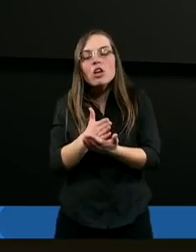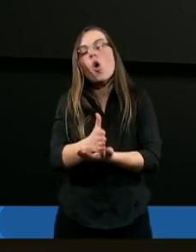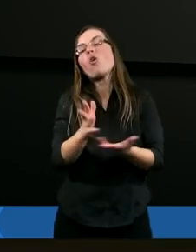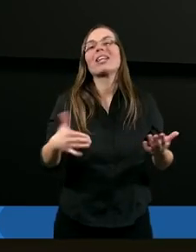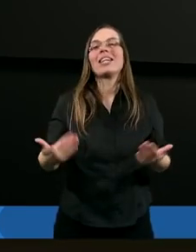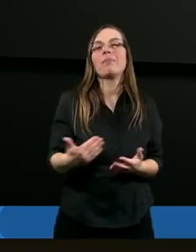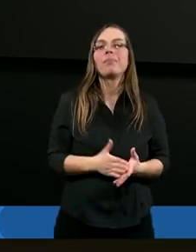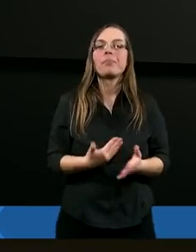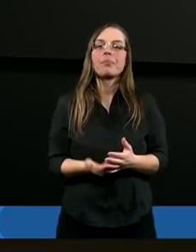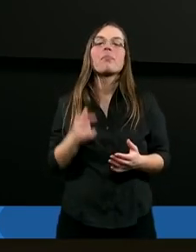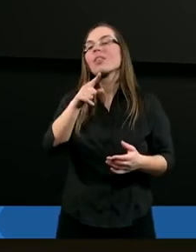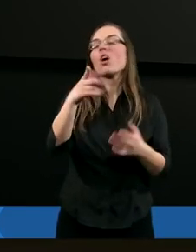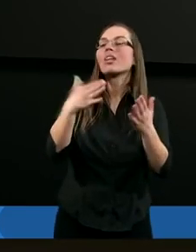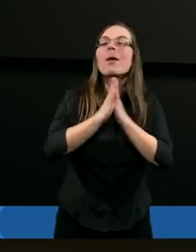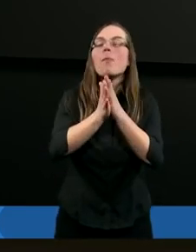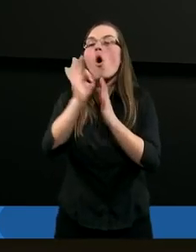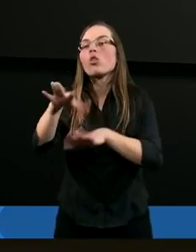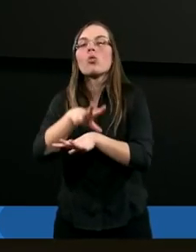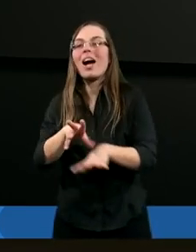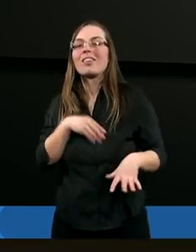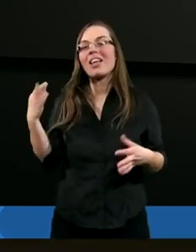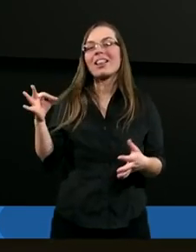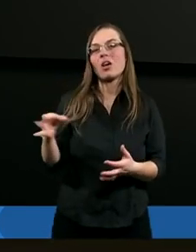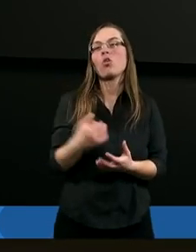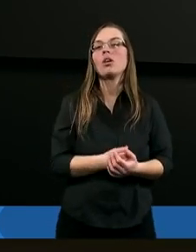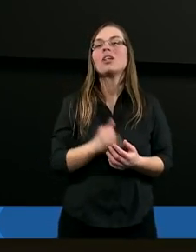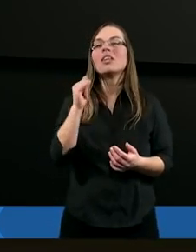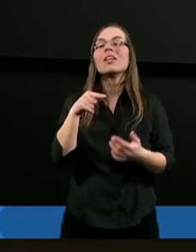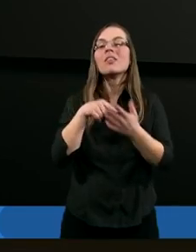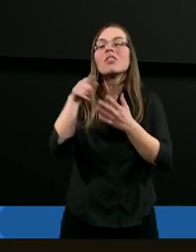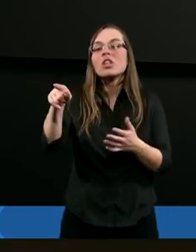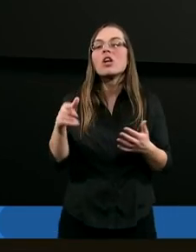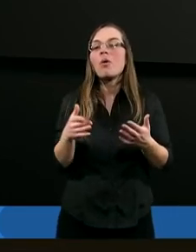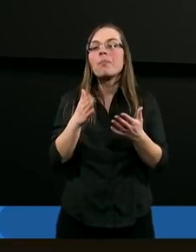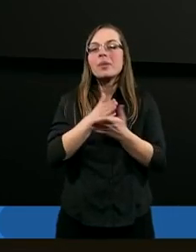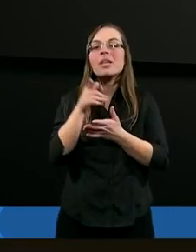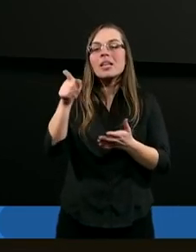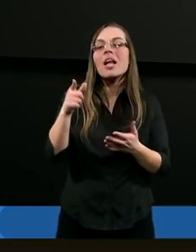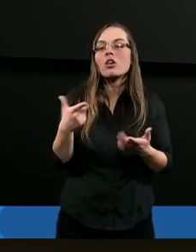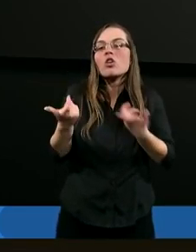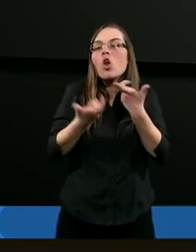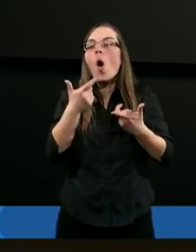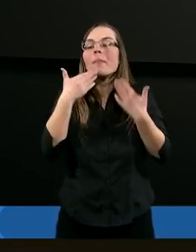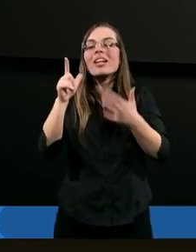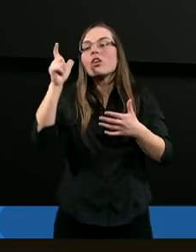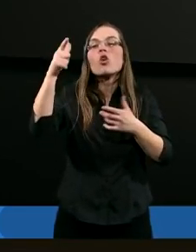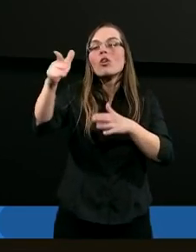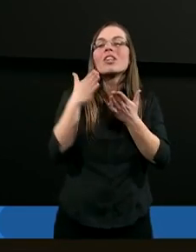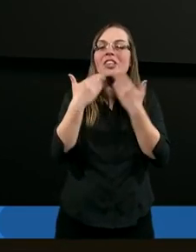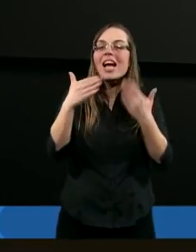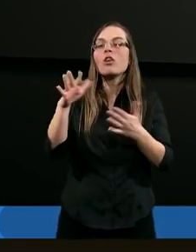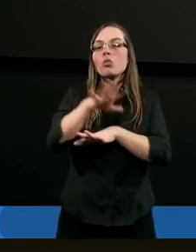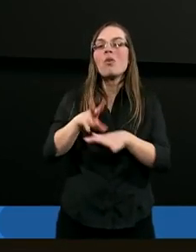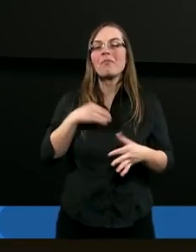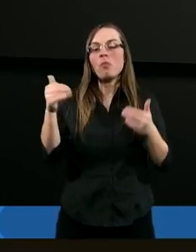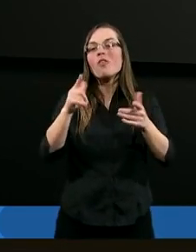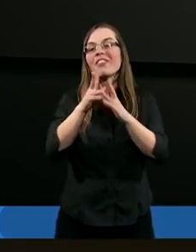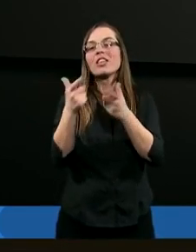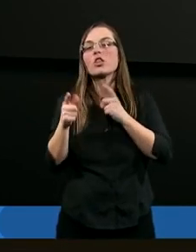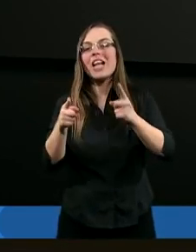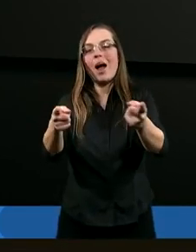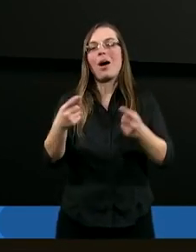wierzącym. Ale oni nie prosili o Ducha Świętego i Duch Święty nie mógł tam nic zrobić. Ale są